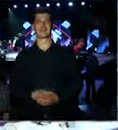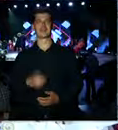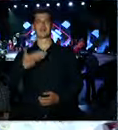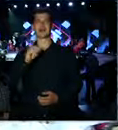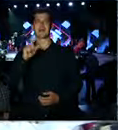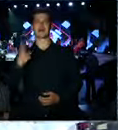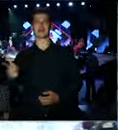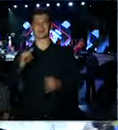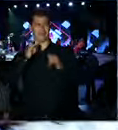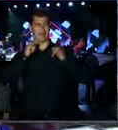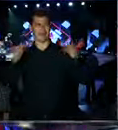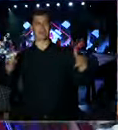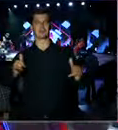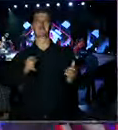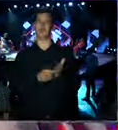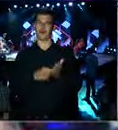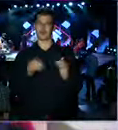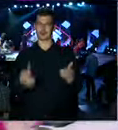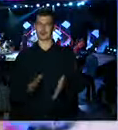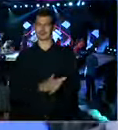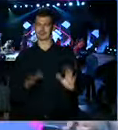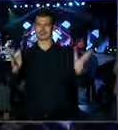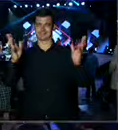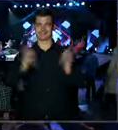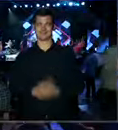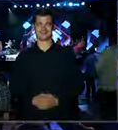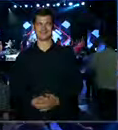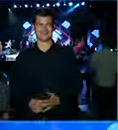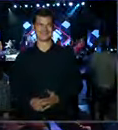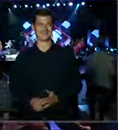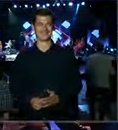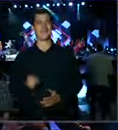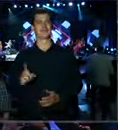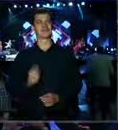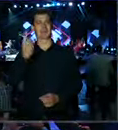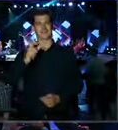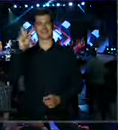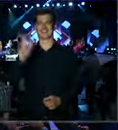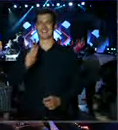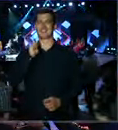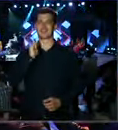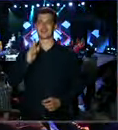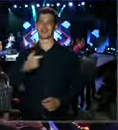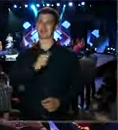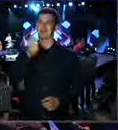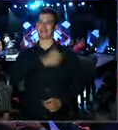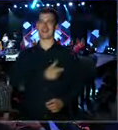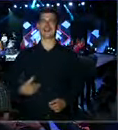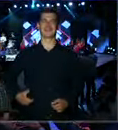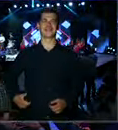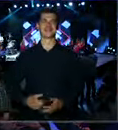Malbork górą, tak jest, można pić brawa, drodzy Państwo. Pierwszy tytuł, pierwsza szarfa.